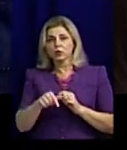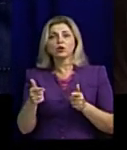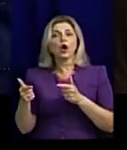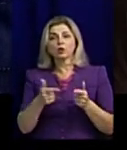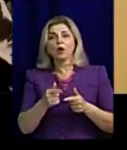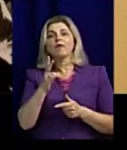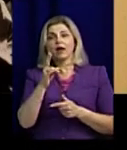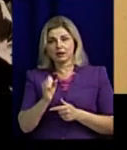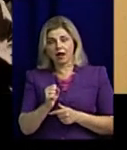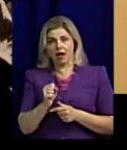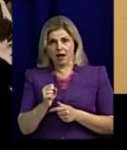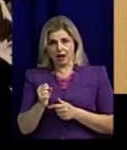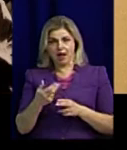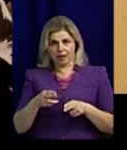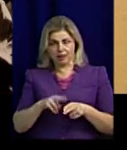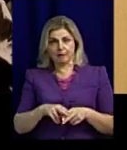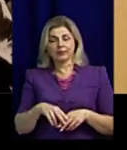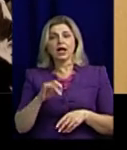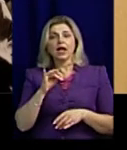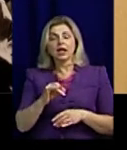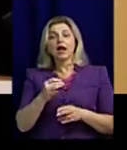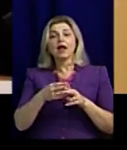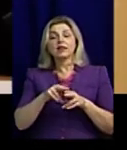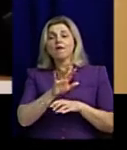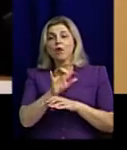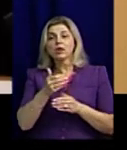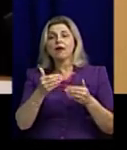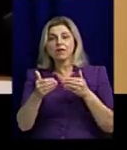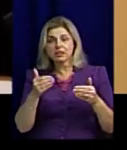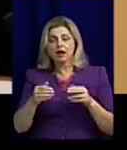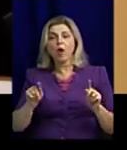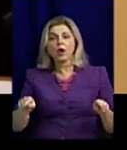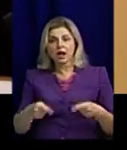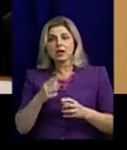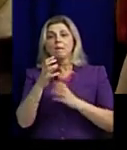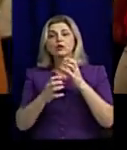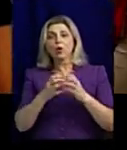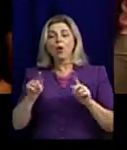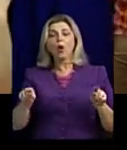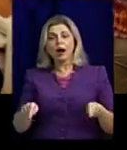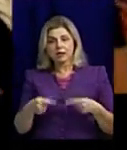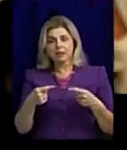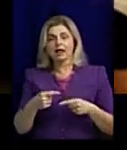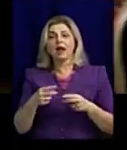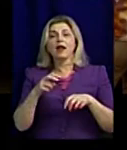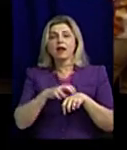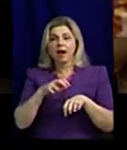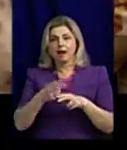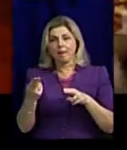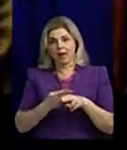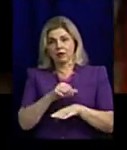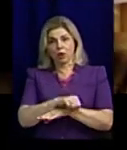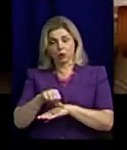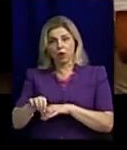таке. Фотопроєкт «Долаючи темряву» організувала міжнародна гуманітарна організація «Лікарі без кордонів». Основна